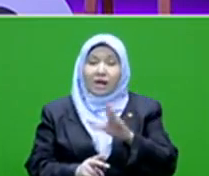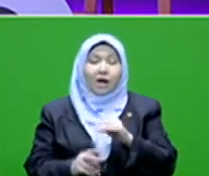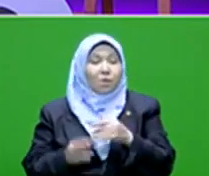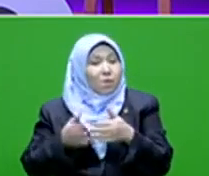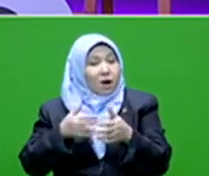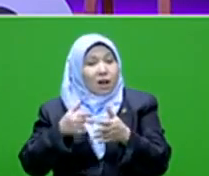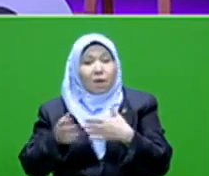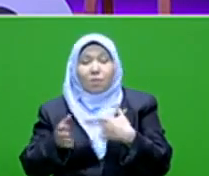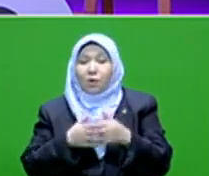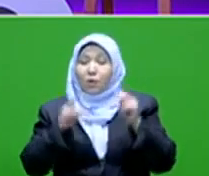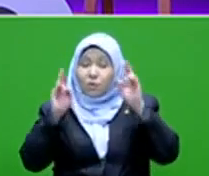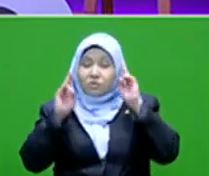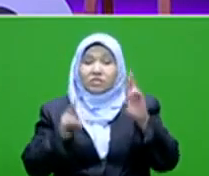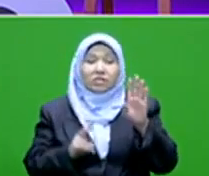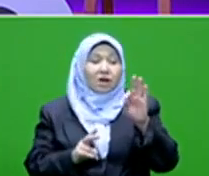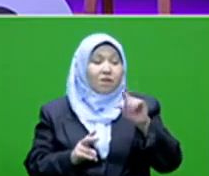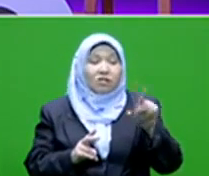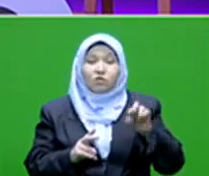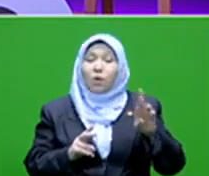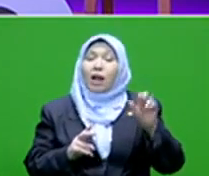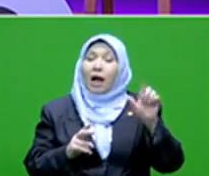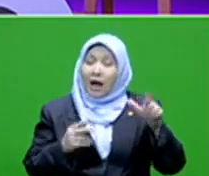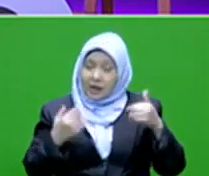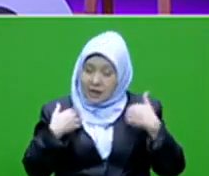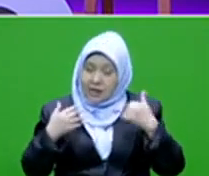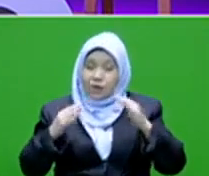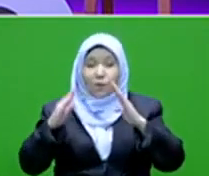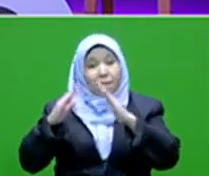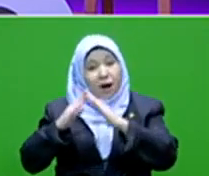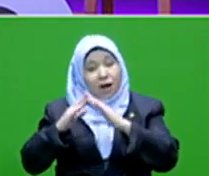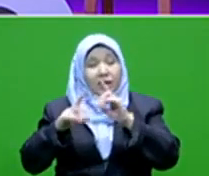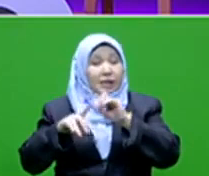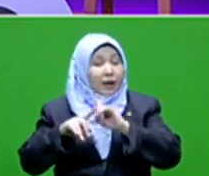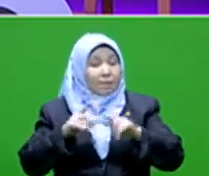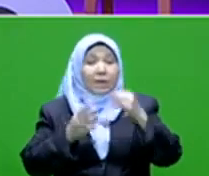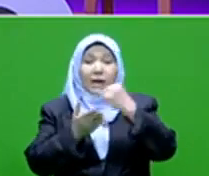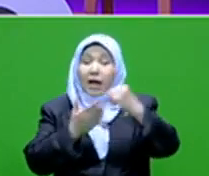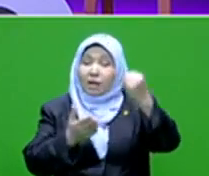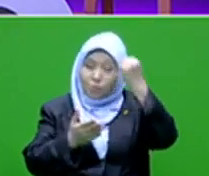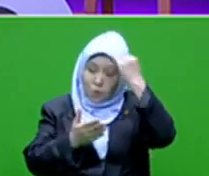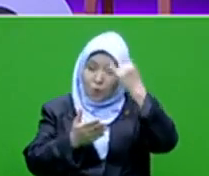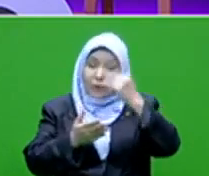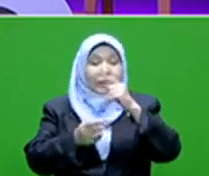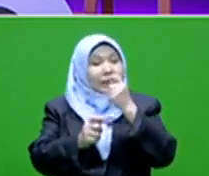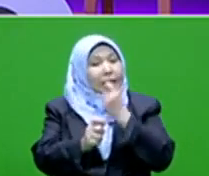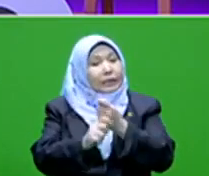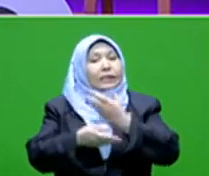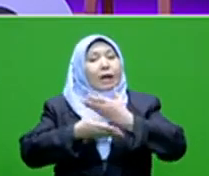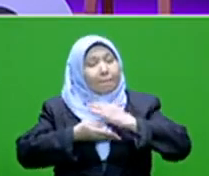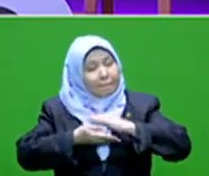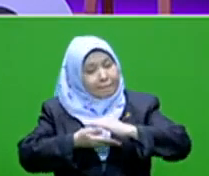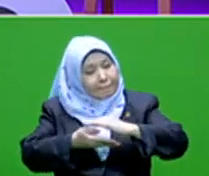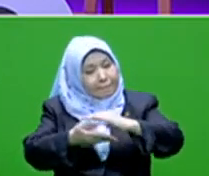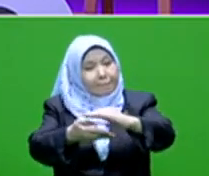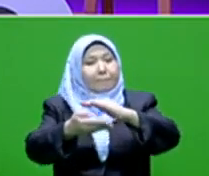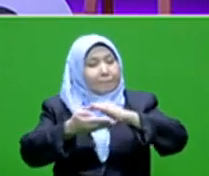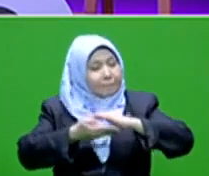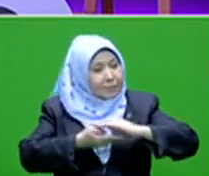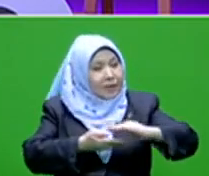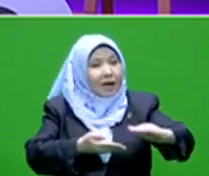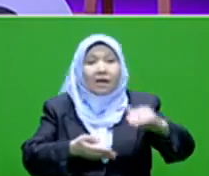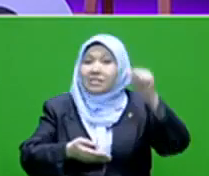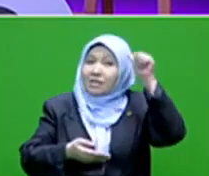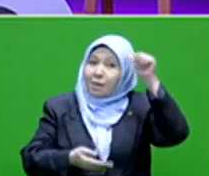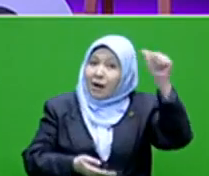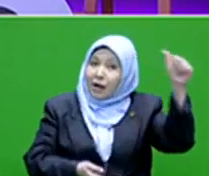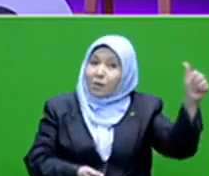Walaupun Ustaz Fazrul berada di rumah, tetapi ilmu tetap disampaikan. Dan assalamualaikum Ustaz Fazrul,